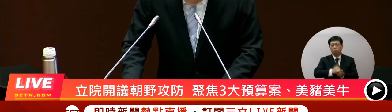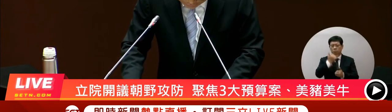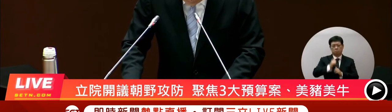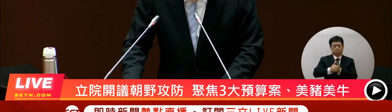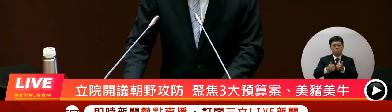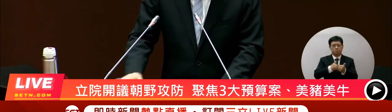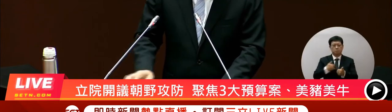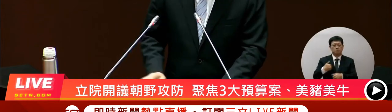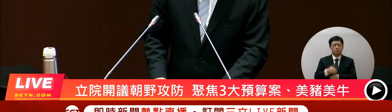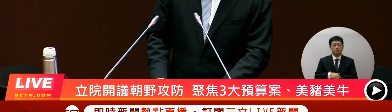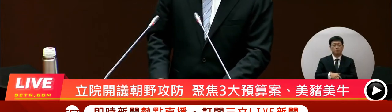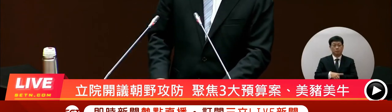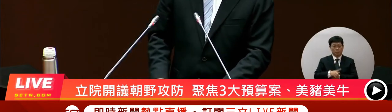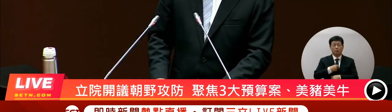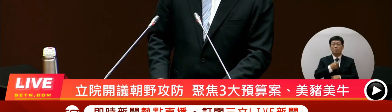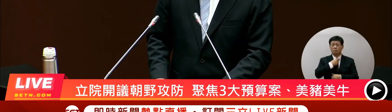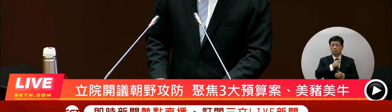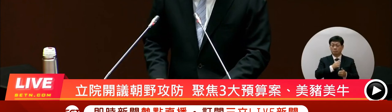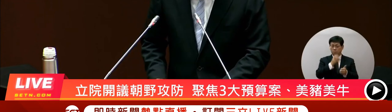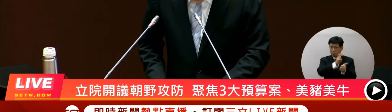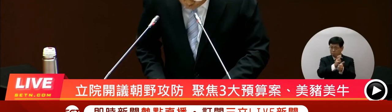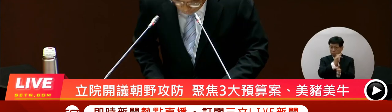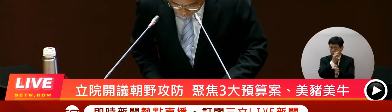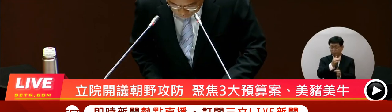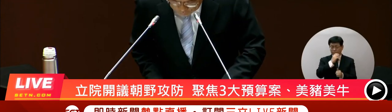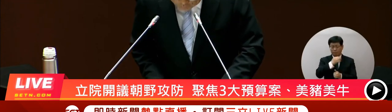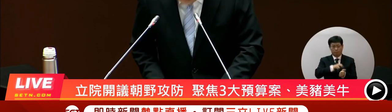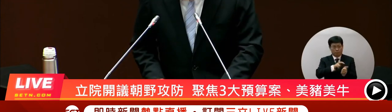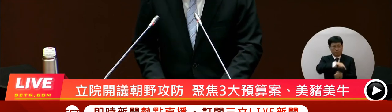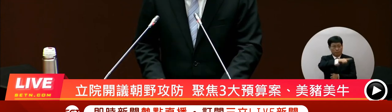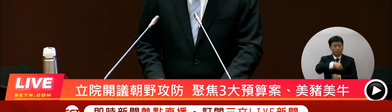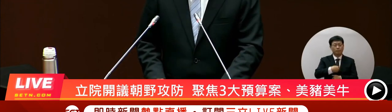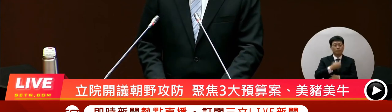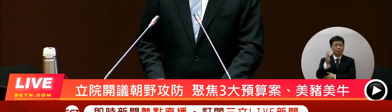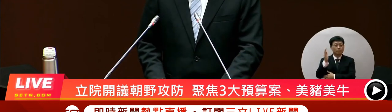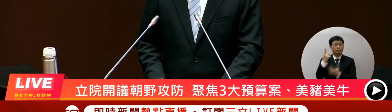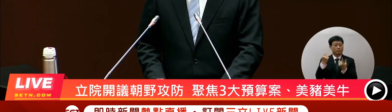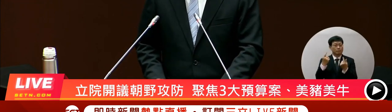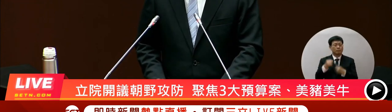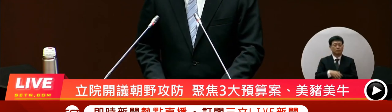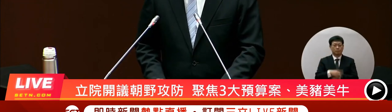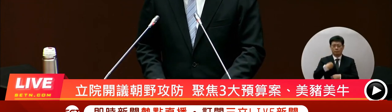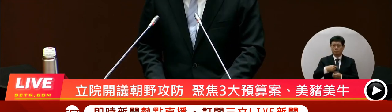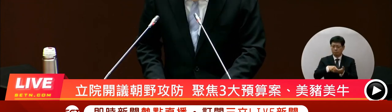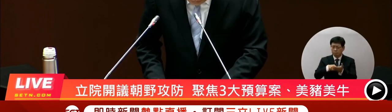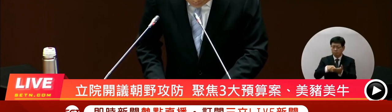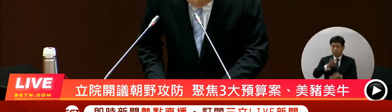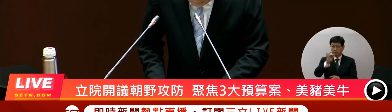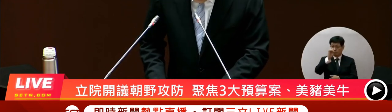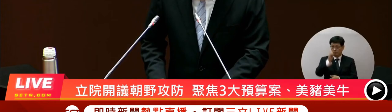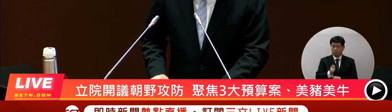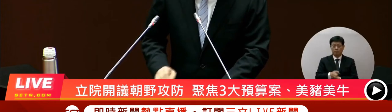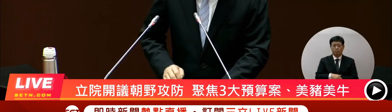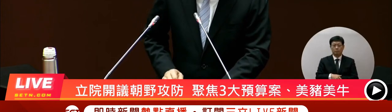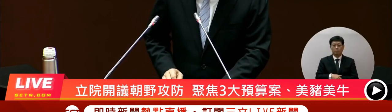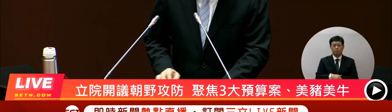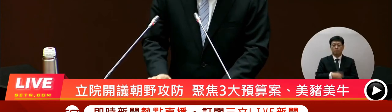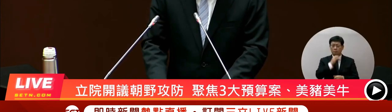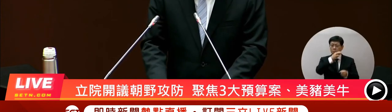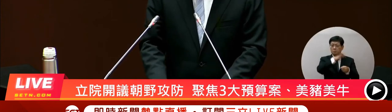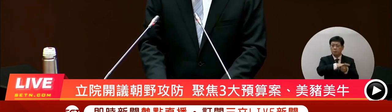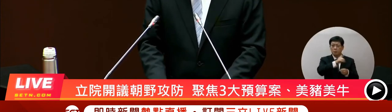争力。为了妥善照顾猪农，政府也要筹编100亿元来补